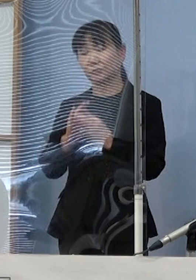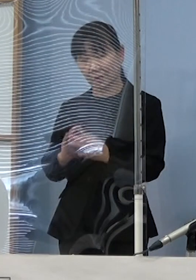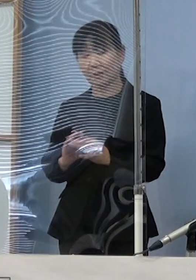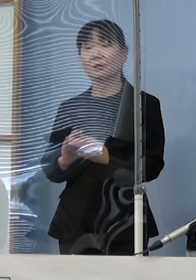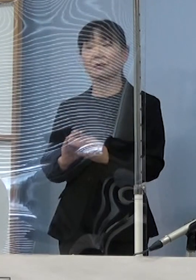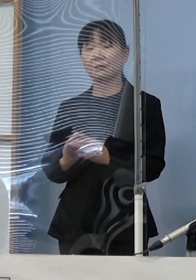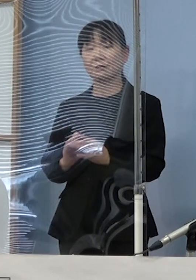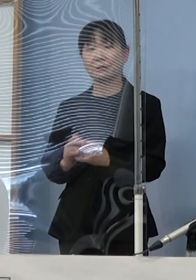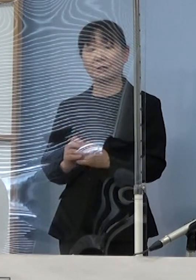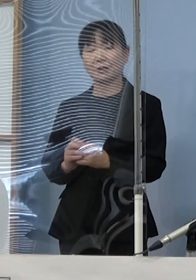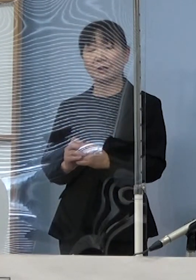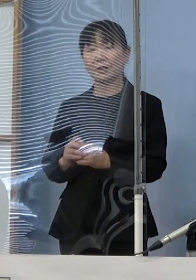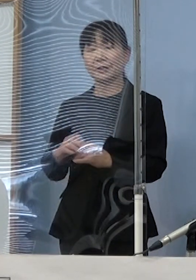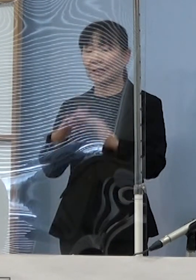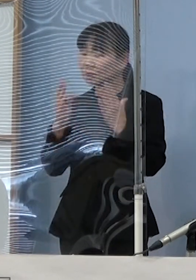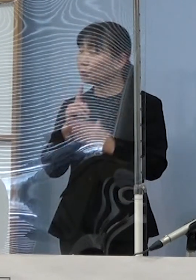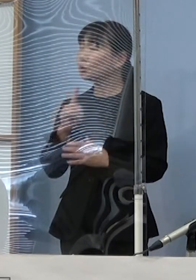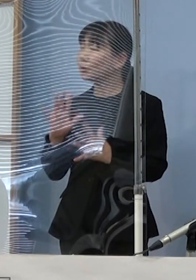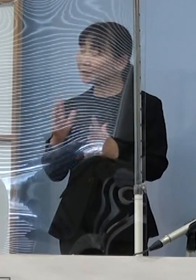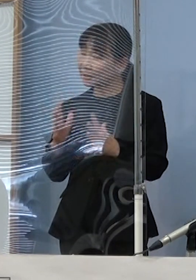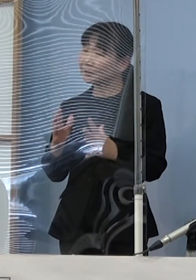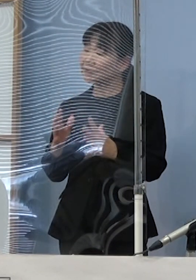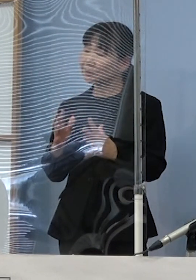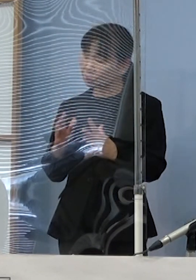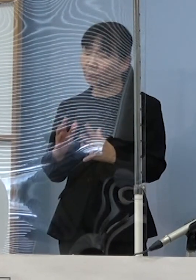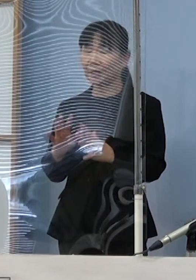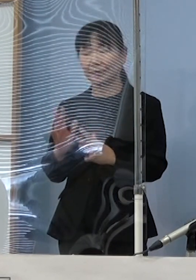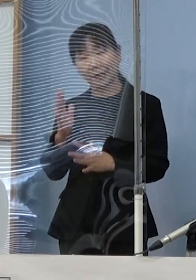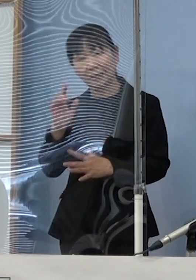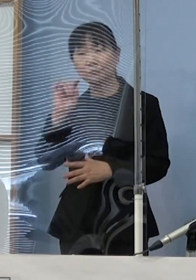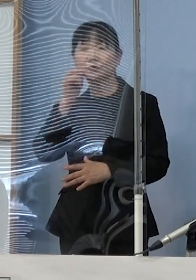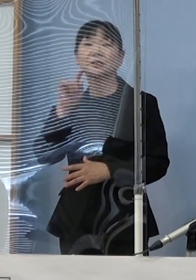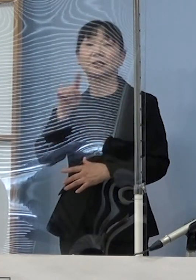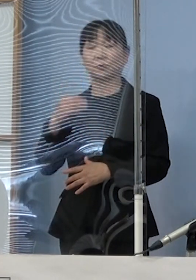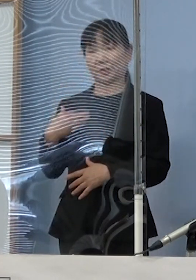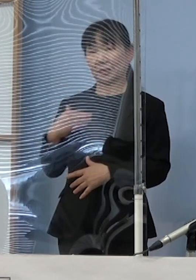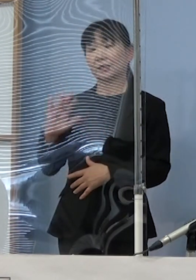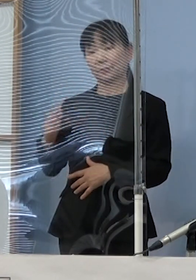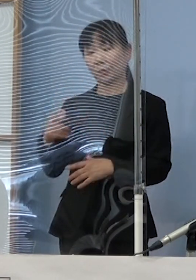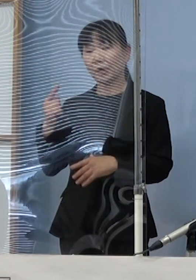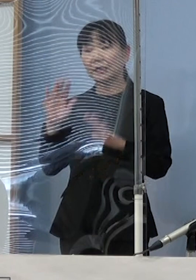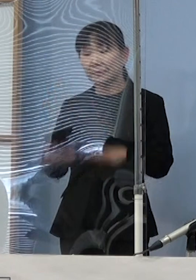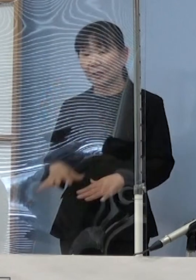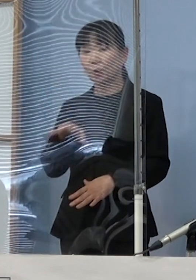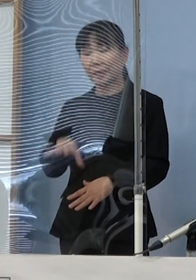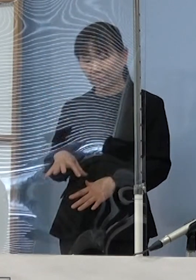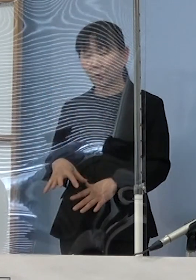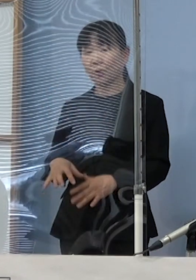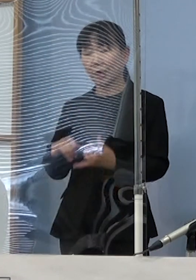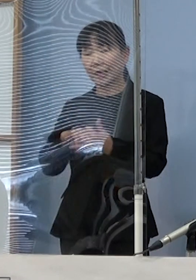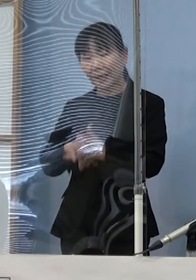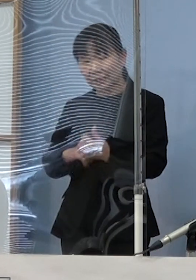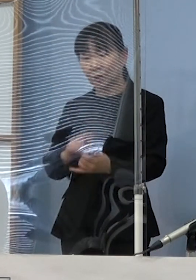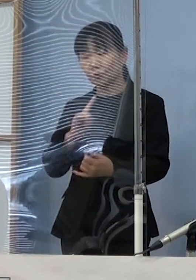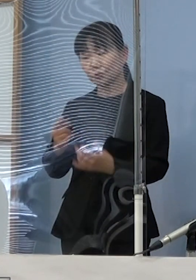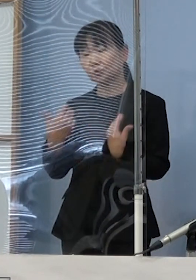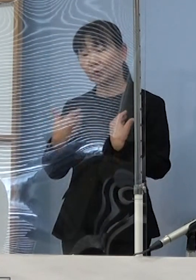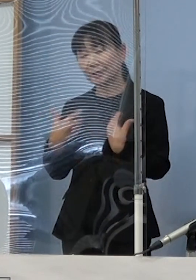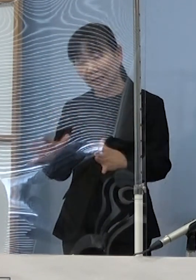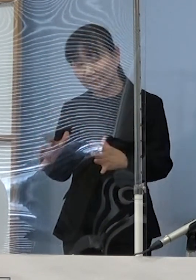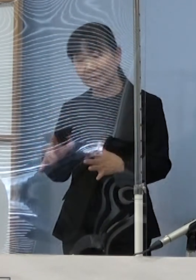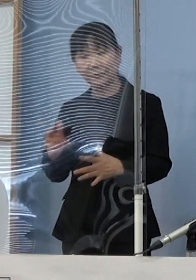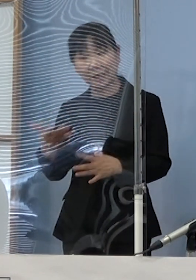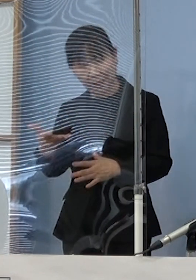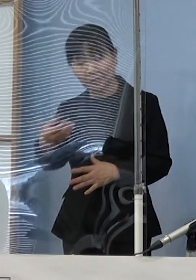例えばね、ただ何も言わないというわけにはね、なかなかいかないかもしれない。ただ今の場で必ずしも言う必要がなかったんでは